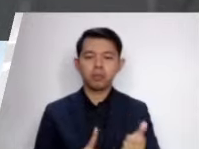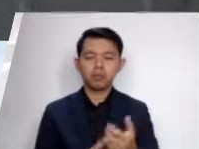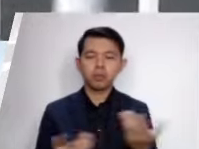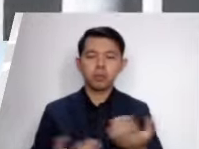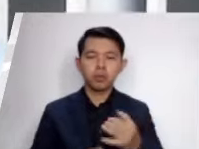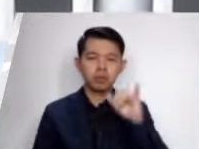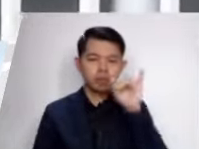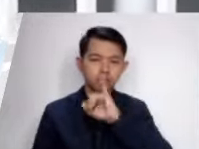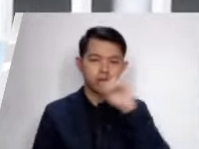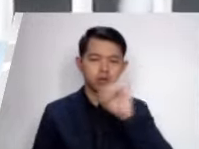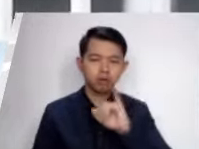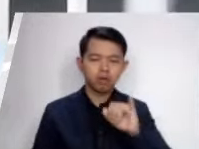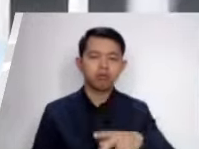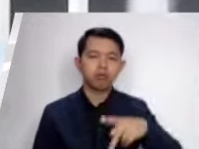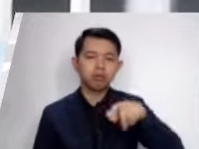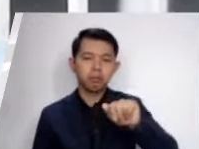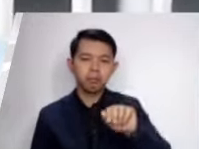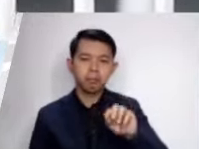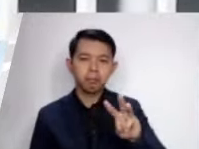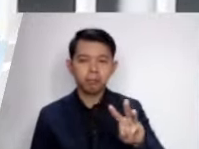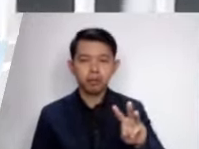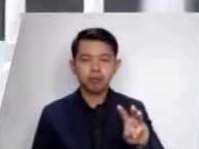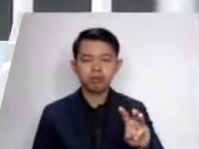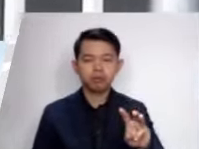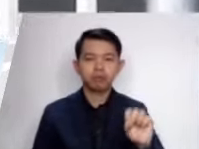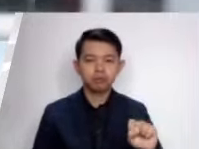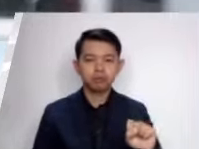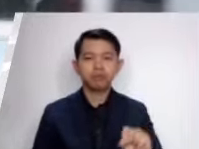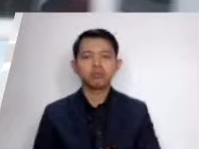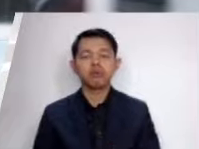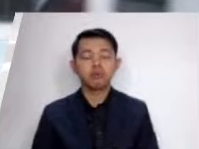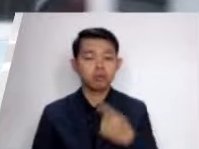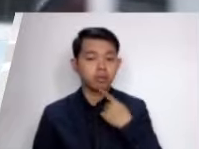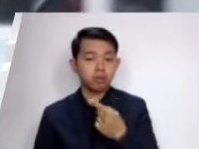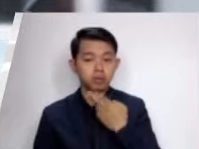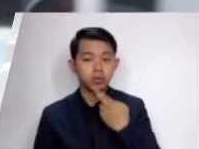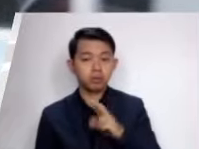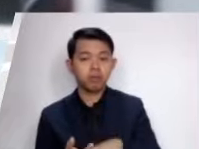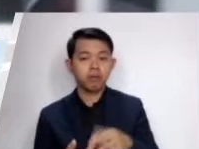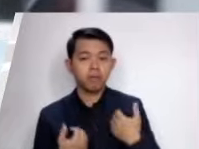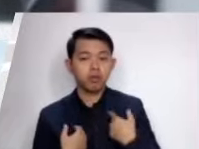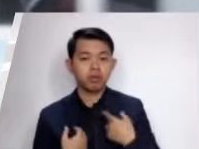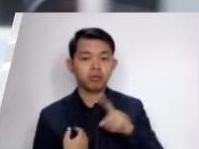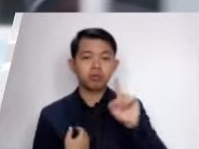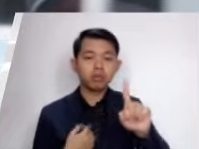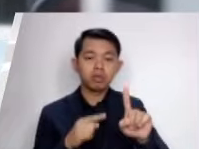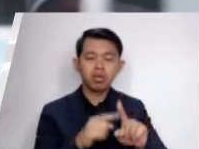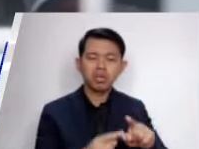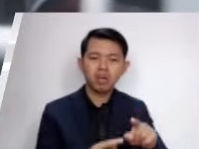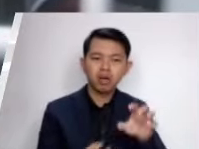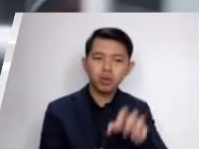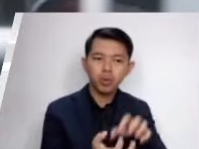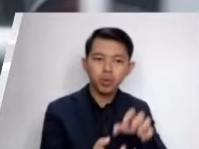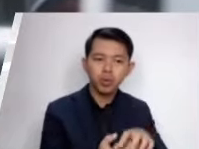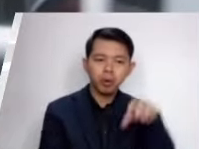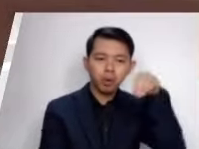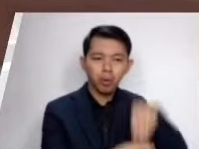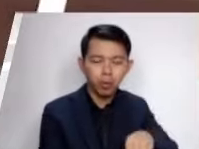Shelter. Batay sa sumbong, may aso raw na isinilid sa sako at namatay noong May